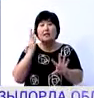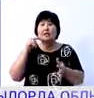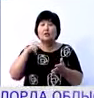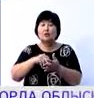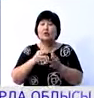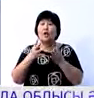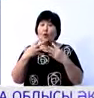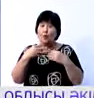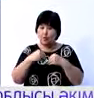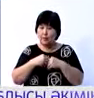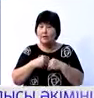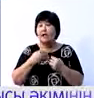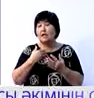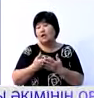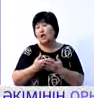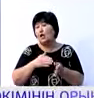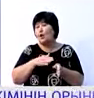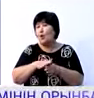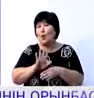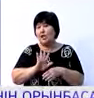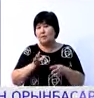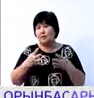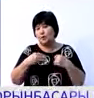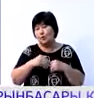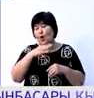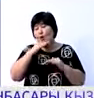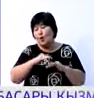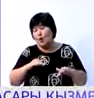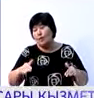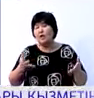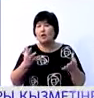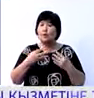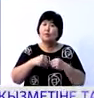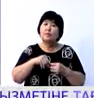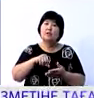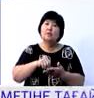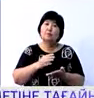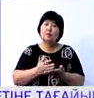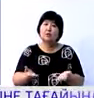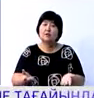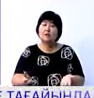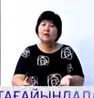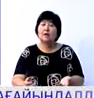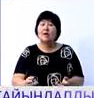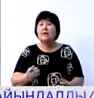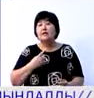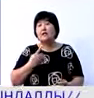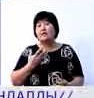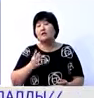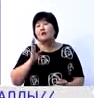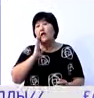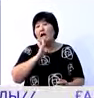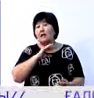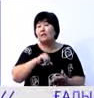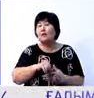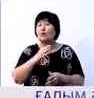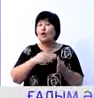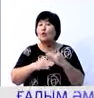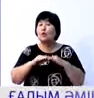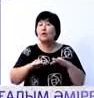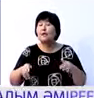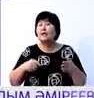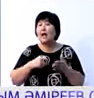ол жаңағы толық емес отбасы болсын, көп балалы отбасы болсын, жаңағы жалғыз бастаналар болсын, мүгедек балалар